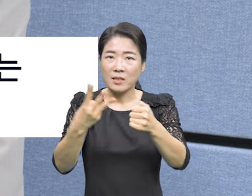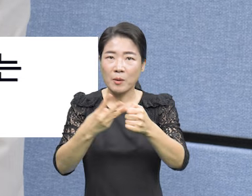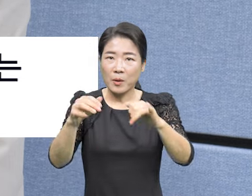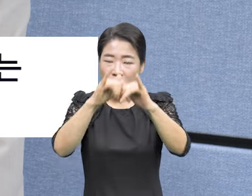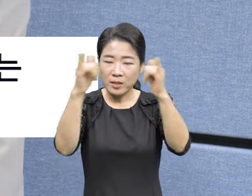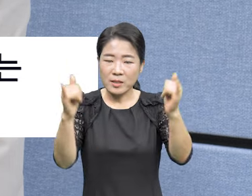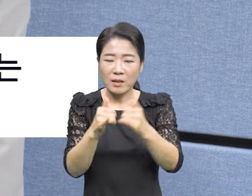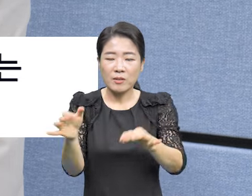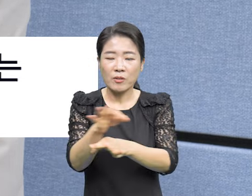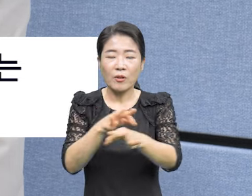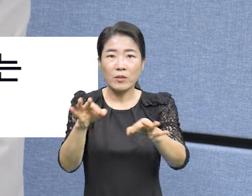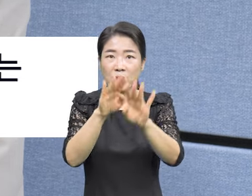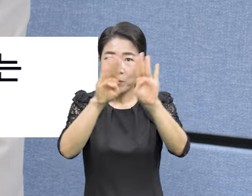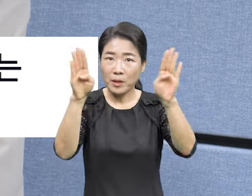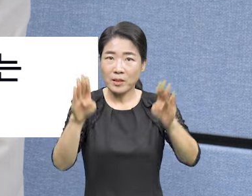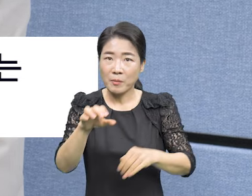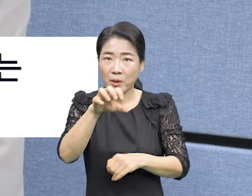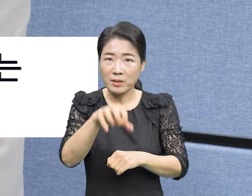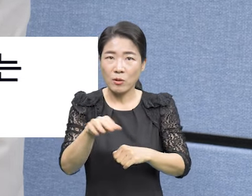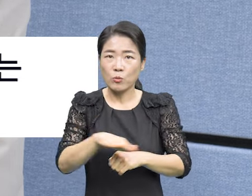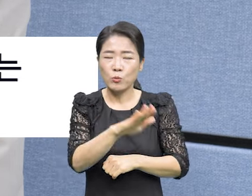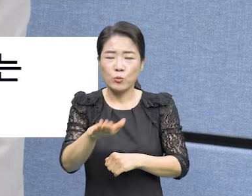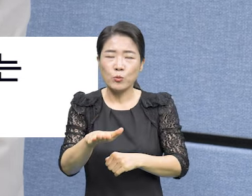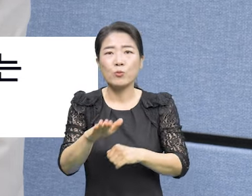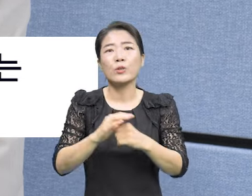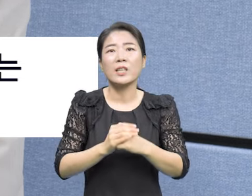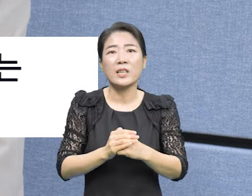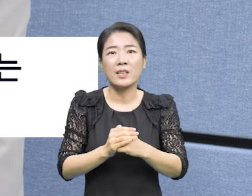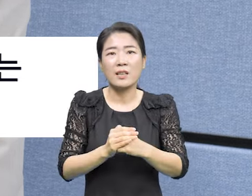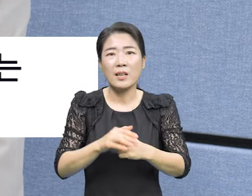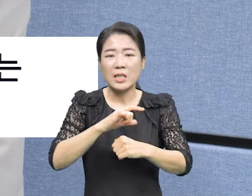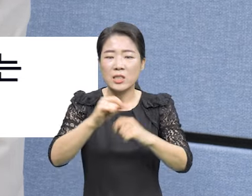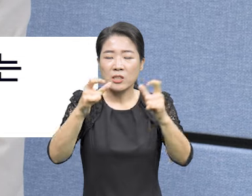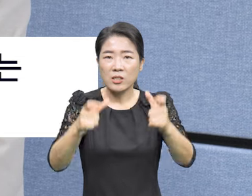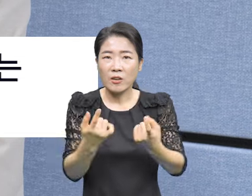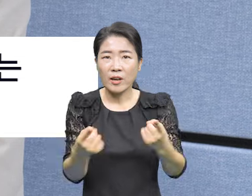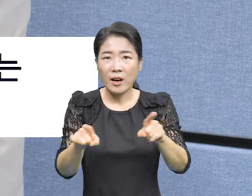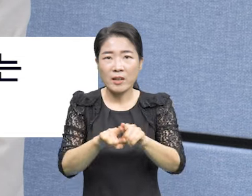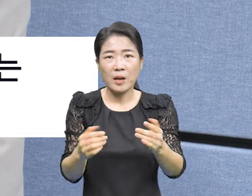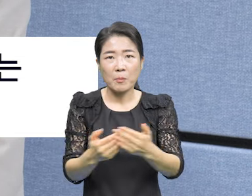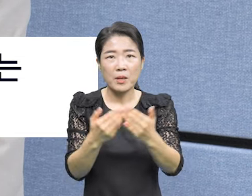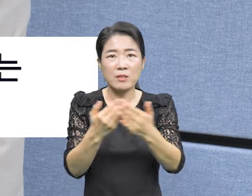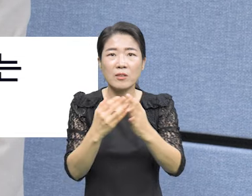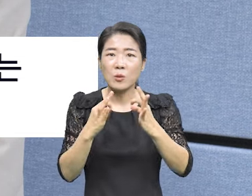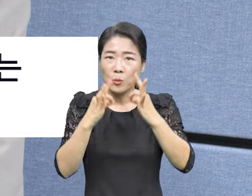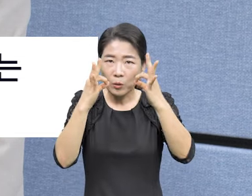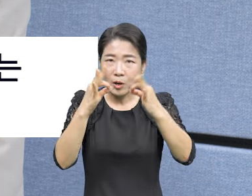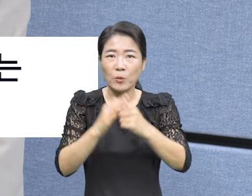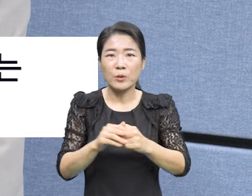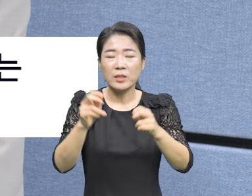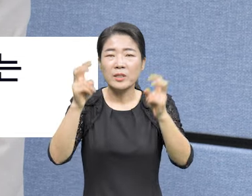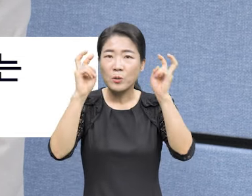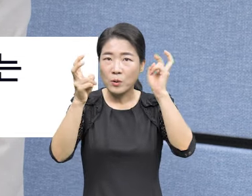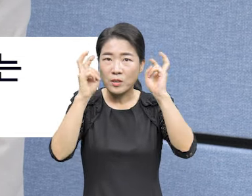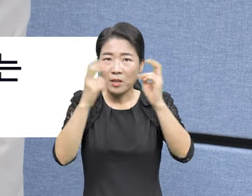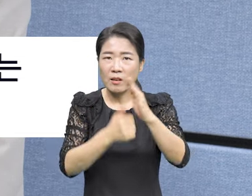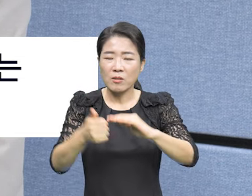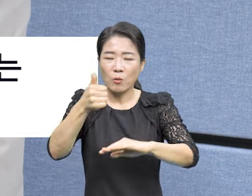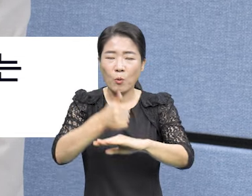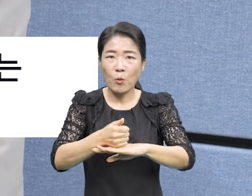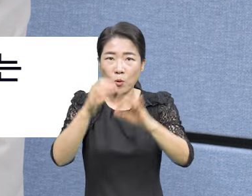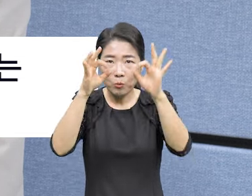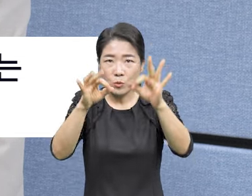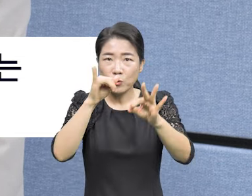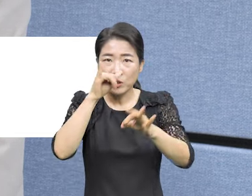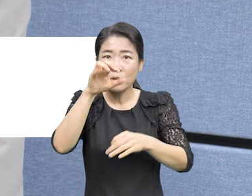사회적 경제 박람회는 우리 지역의 상생 경제 압정 서고 있는 사회적 경제 기업의 성과를 엿보는 자리가